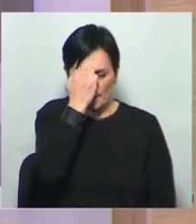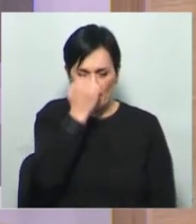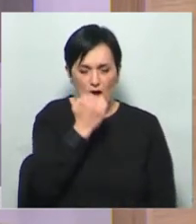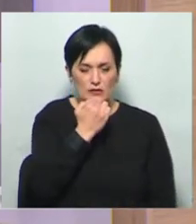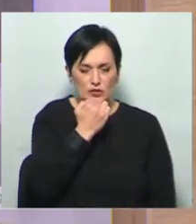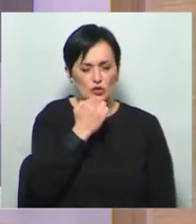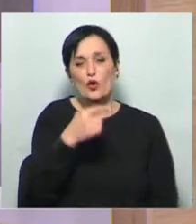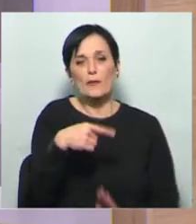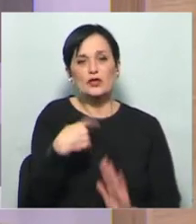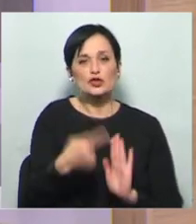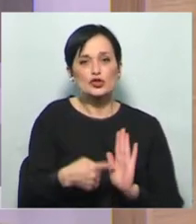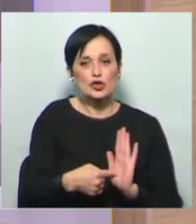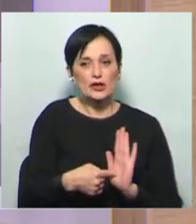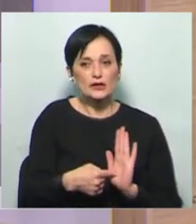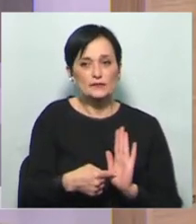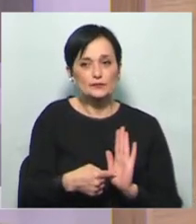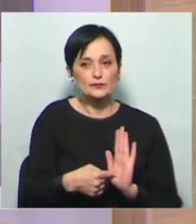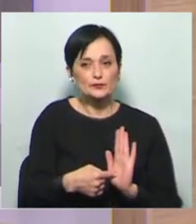მადლობა შეკითხვისთვის.